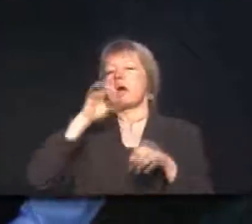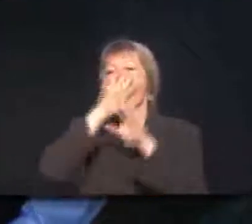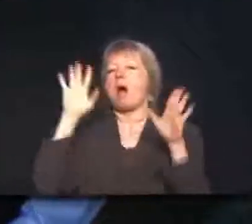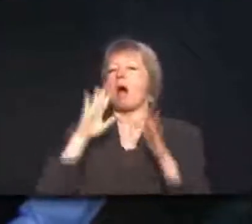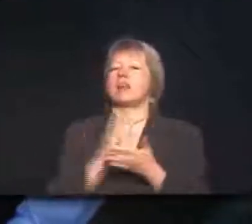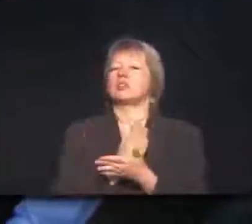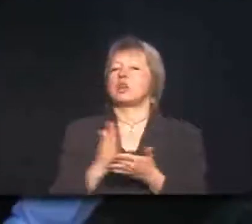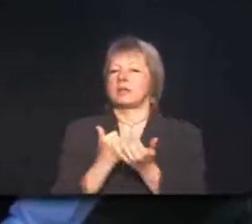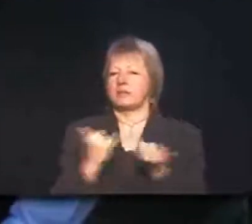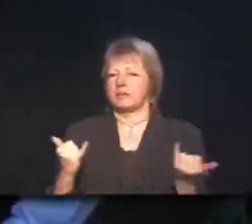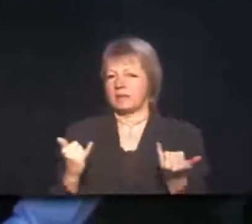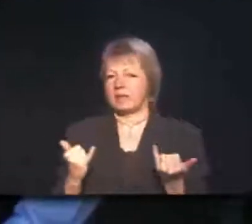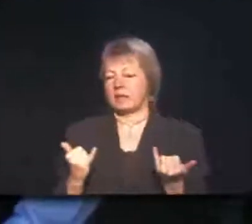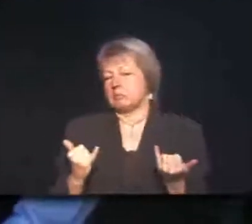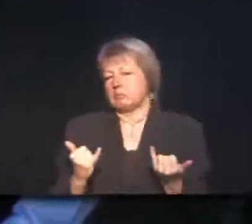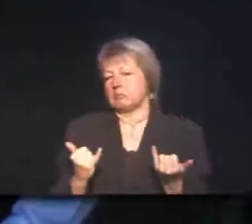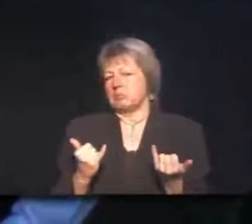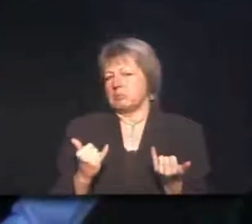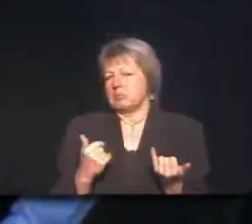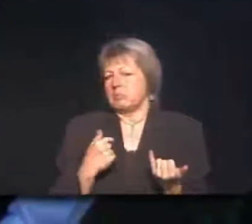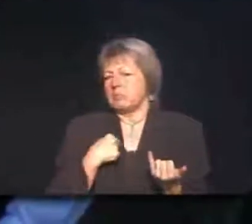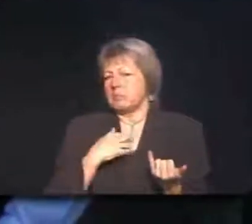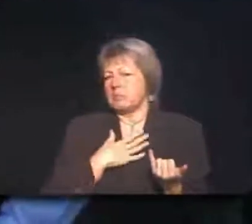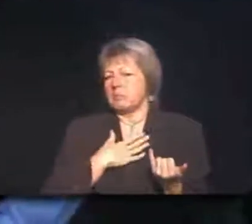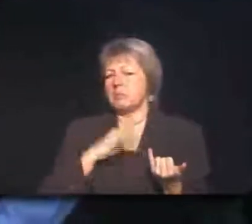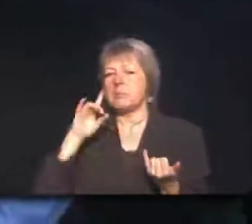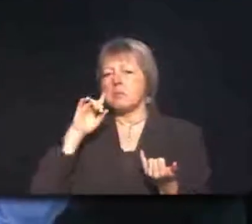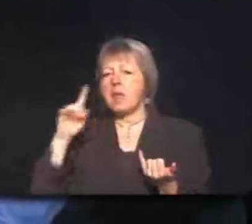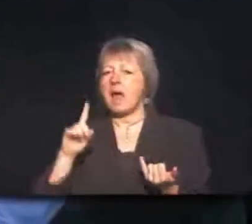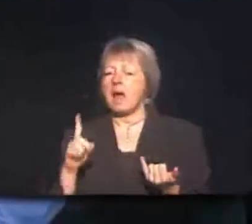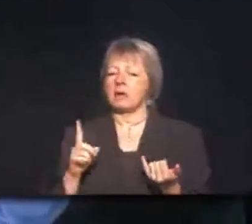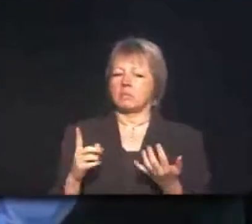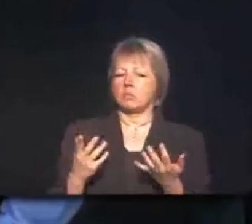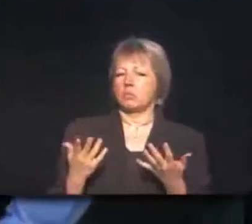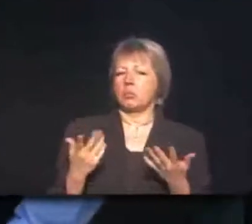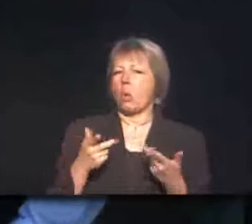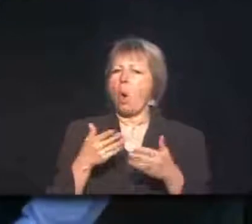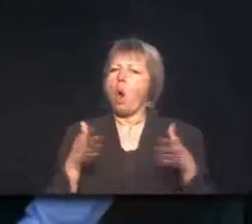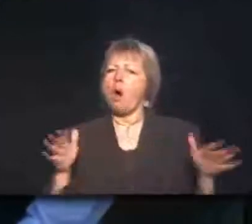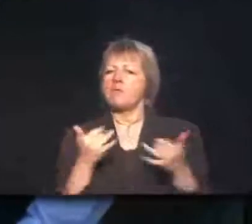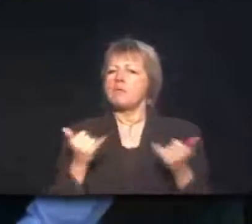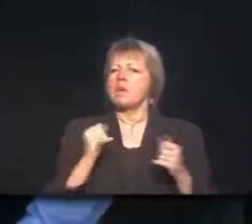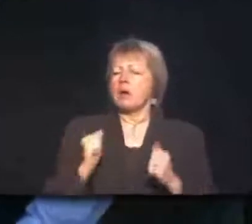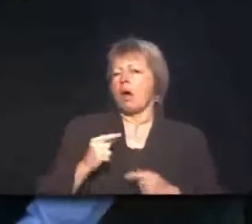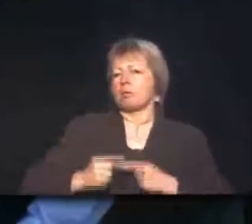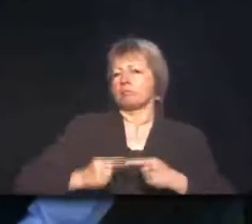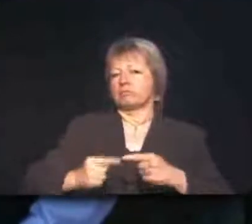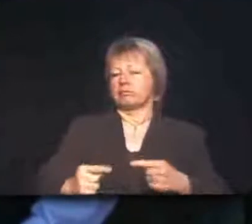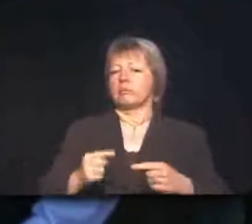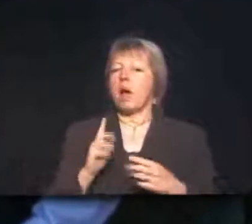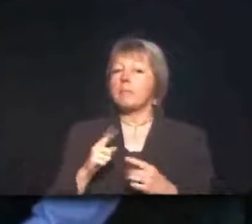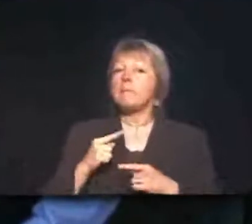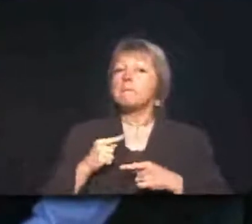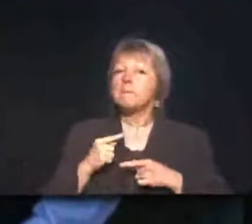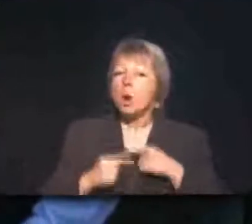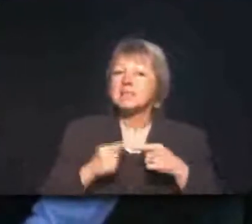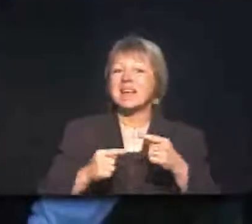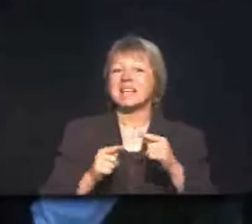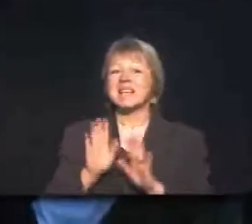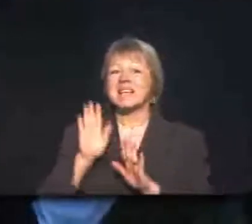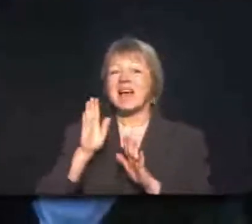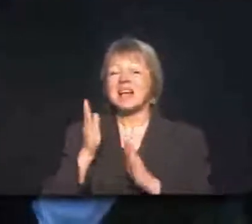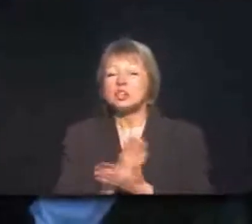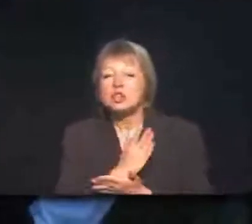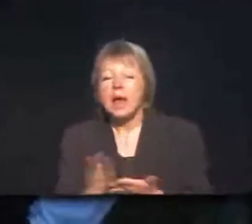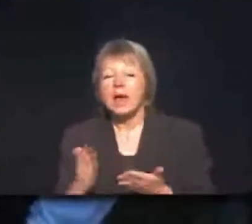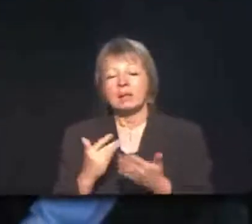ich sehe das sehr offen was man dann damit machen kann gibt es denn schon eine Idee wie der Prozess abläuft der Entscheidung also haben